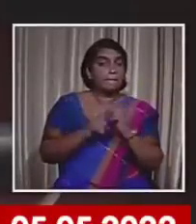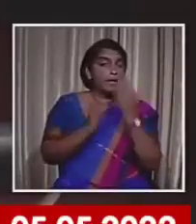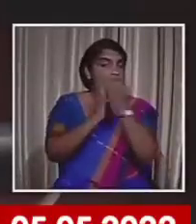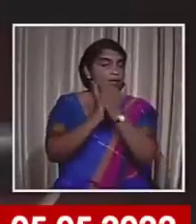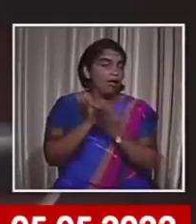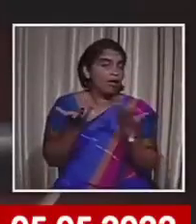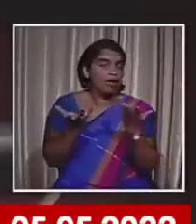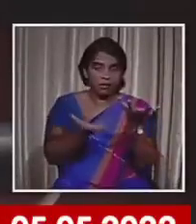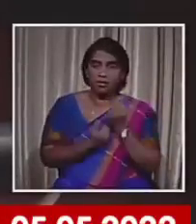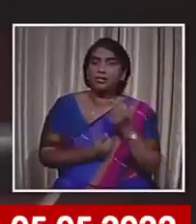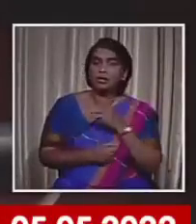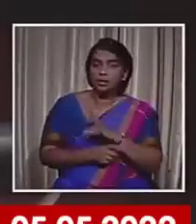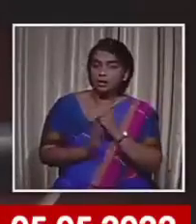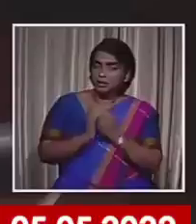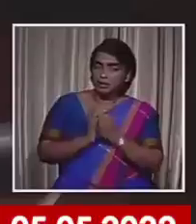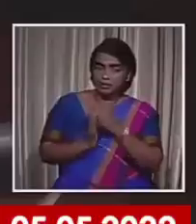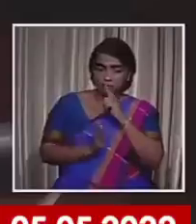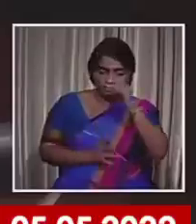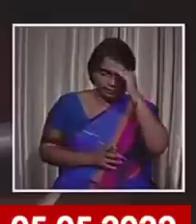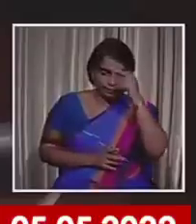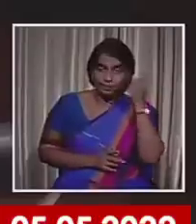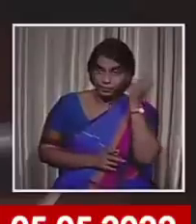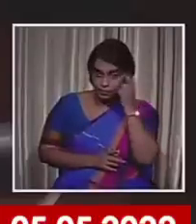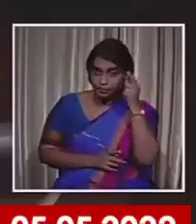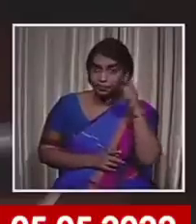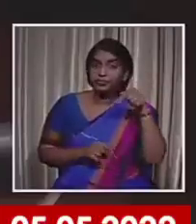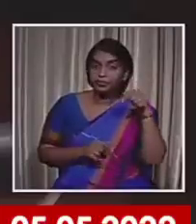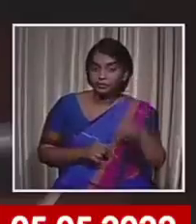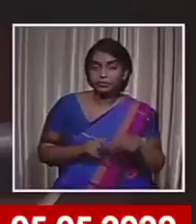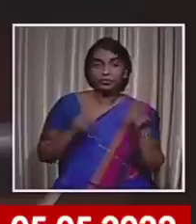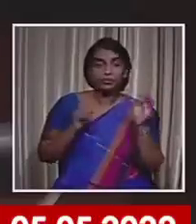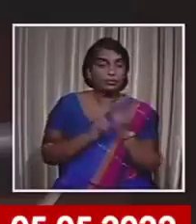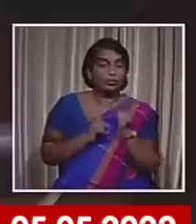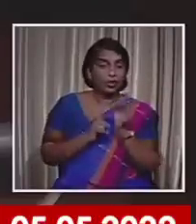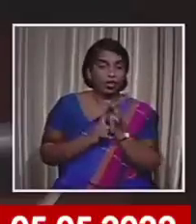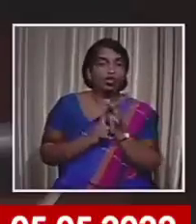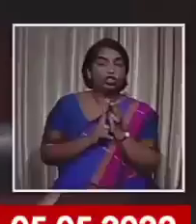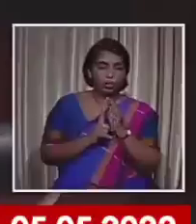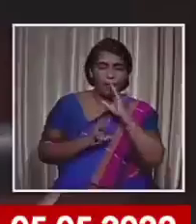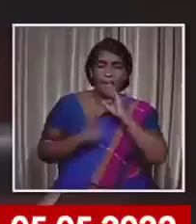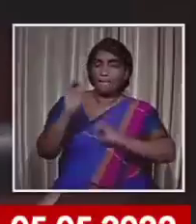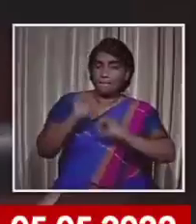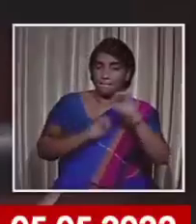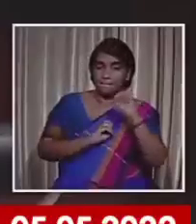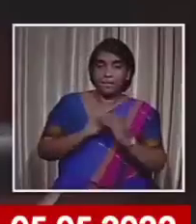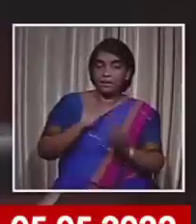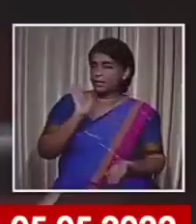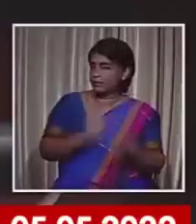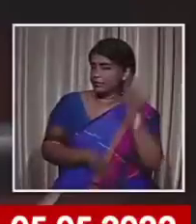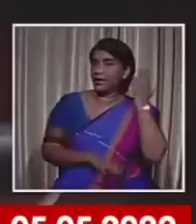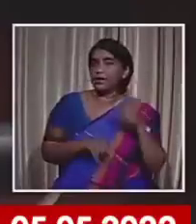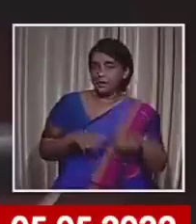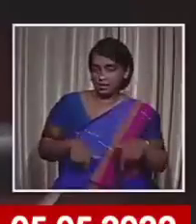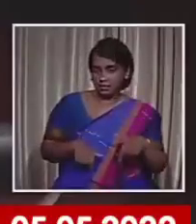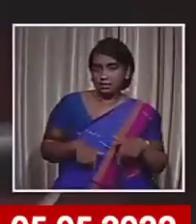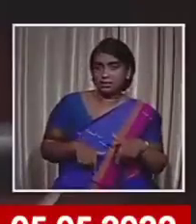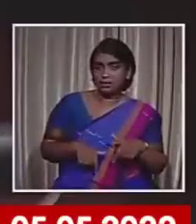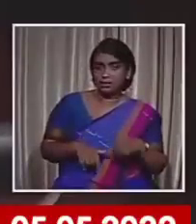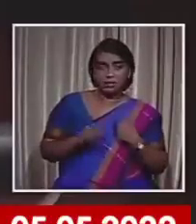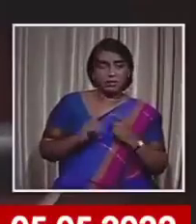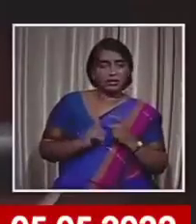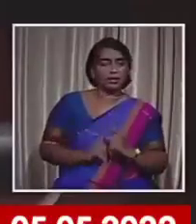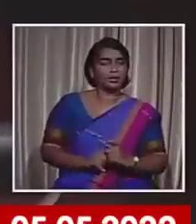நாங்கள் ஆதரிப்போம். அரசாங்கம் நன்கொடையாளர் மாநாட்டை நடத்த வேண்டும் என்று பரிந்துரைக்கின்றேன். மேலும் ஐக்கிய மக்கள் சக்தியிலுள்ள நாங்கள்